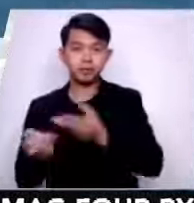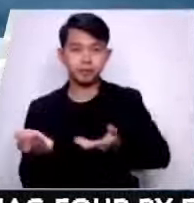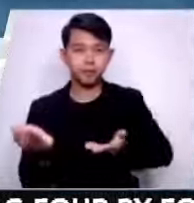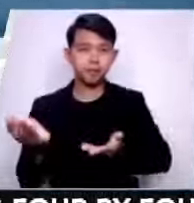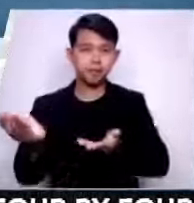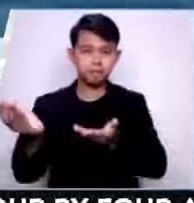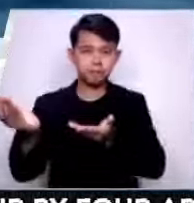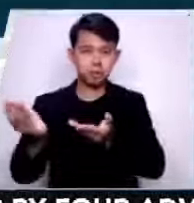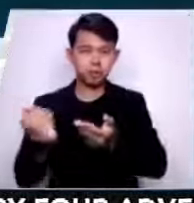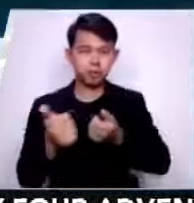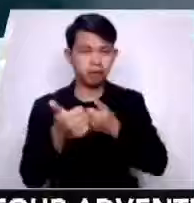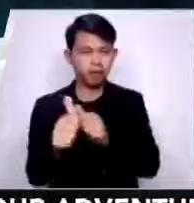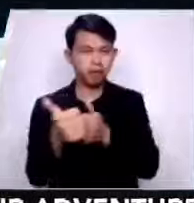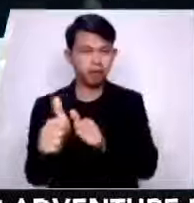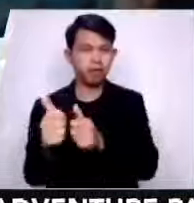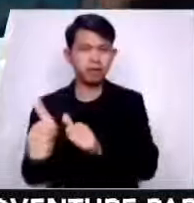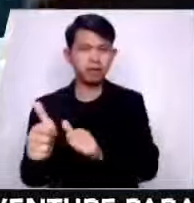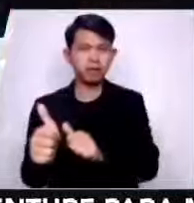boat ng China.